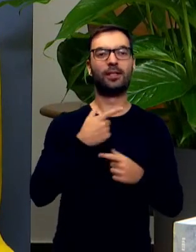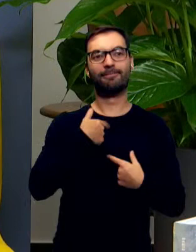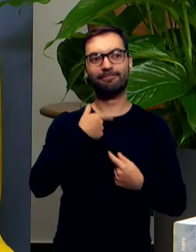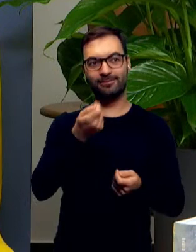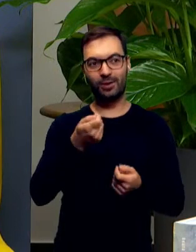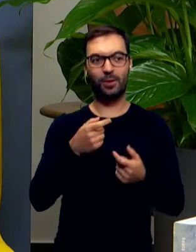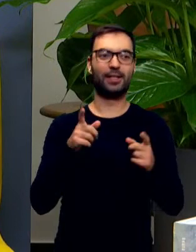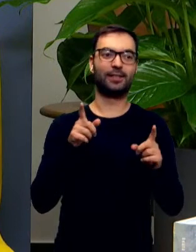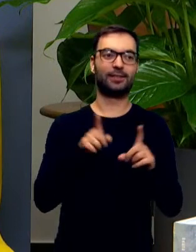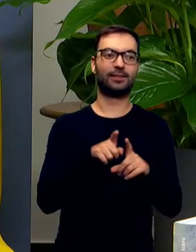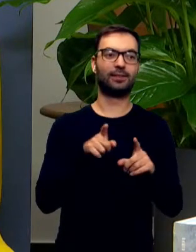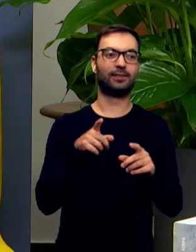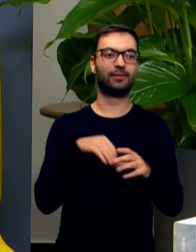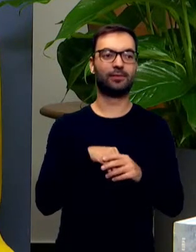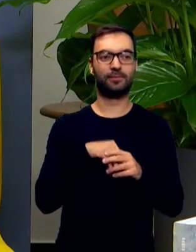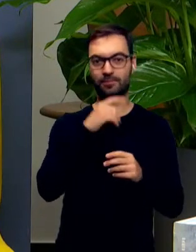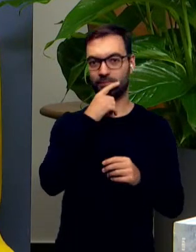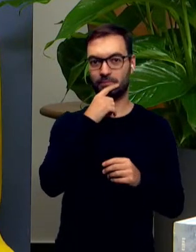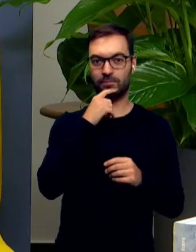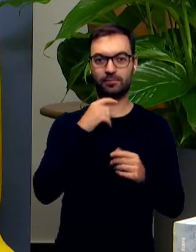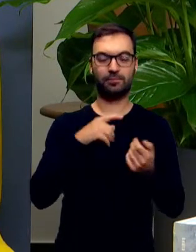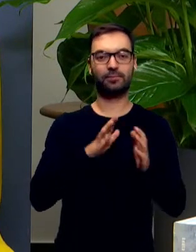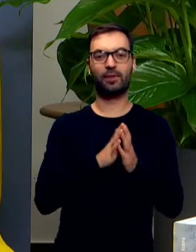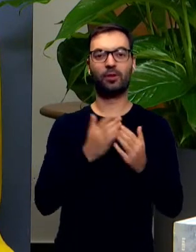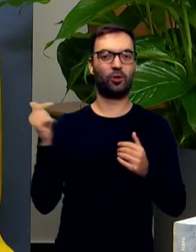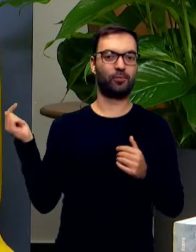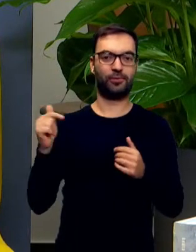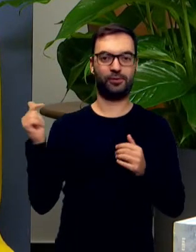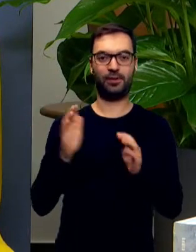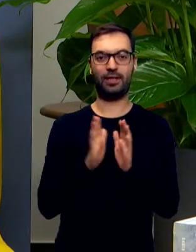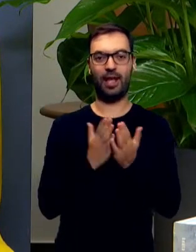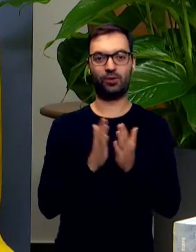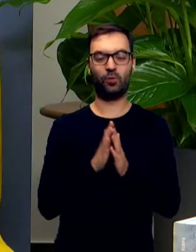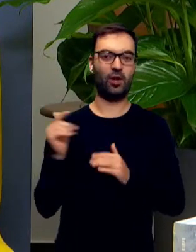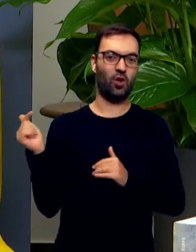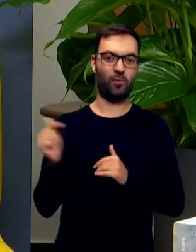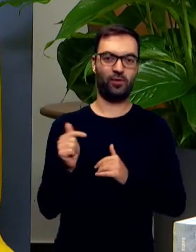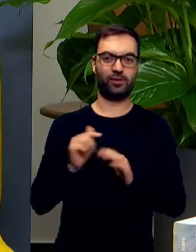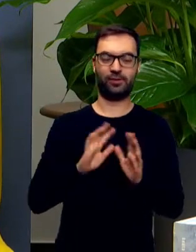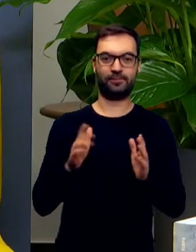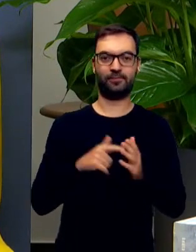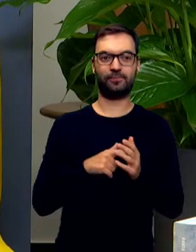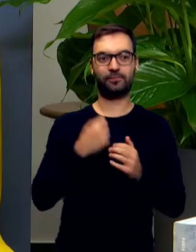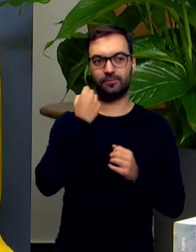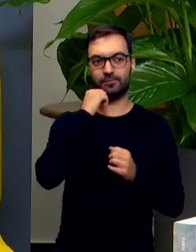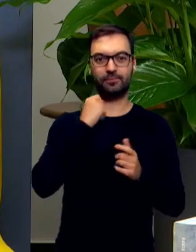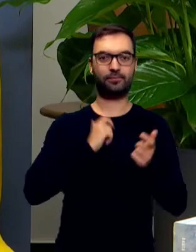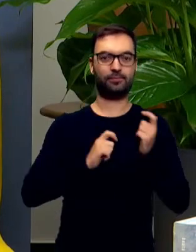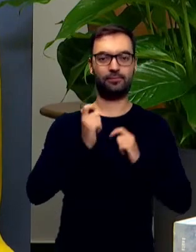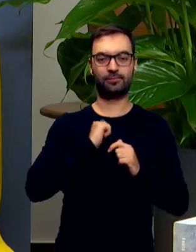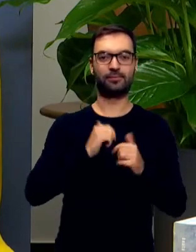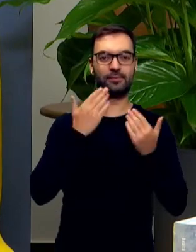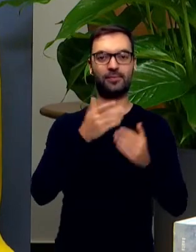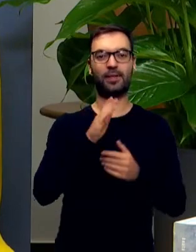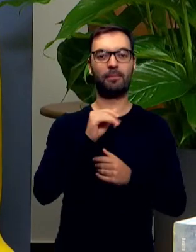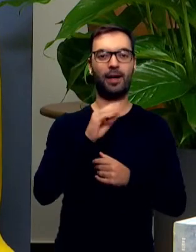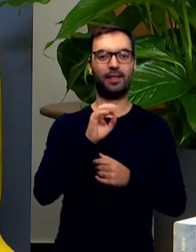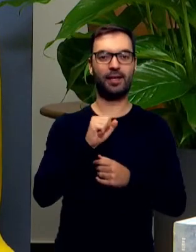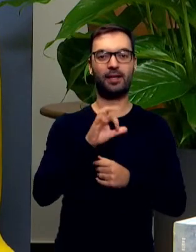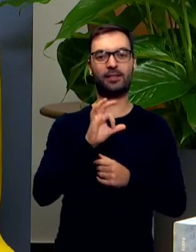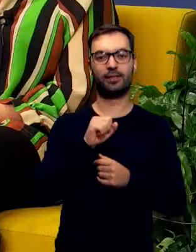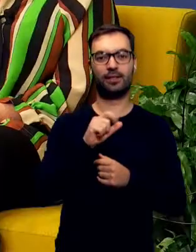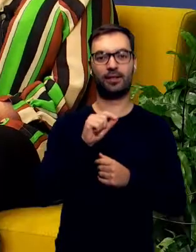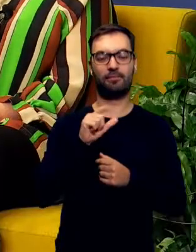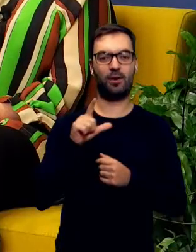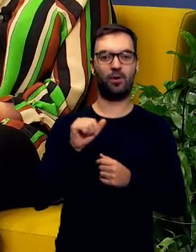ale jest to lektura obowiązkowa, tak bym powiedziała. I bardzo, bardzo, bardzo mi miło powitać Beatę Sapała-Zielińską.